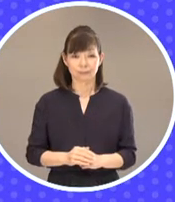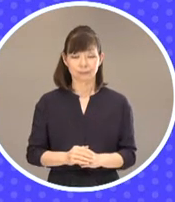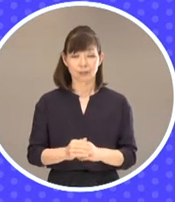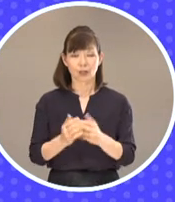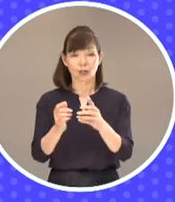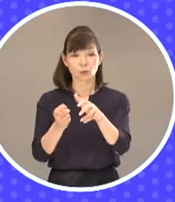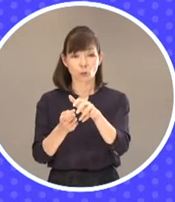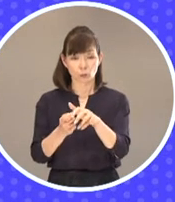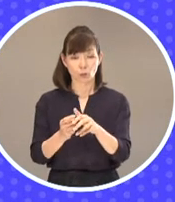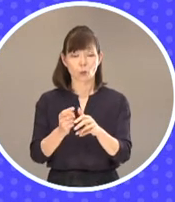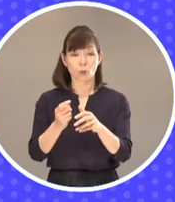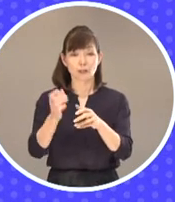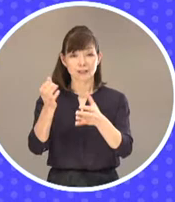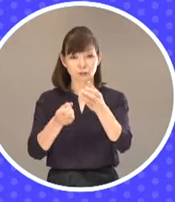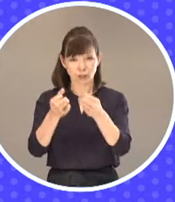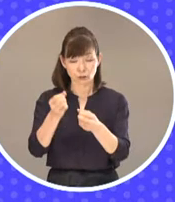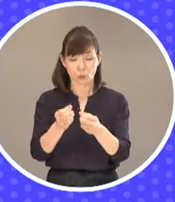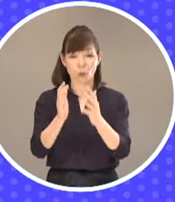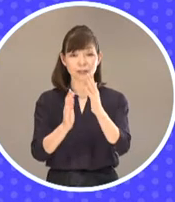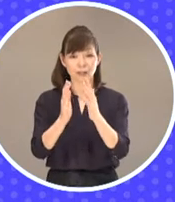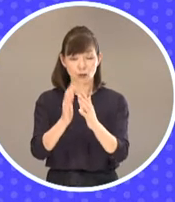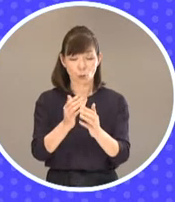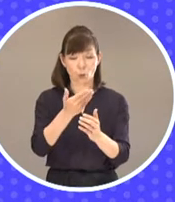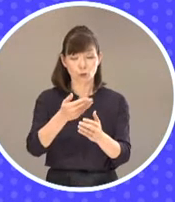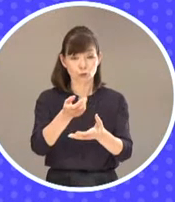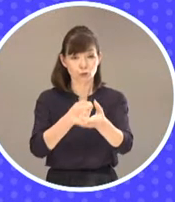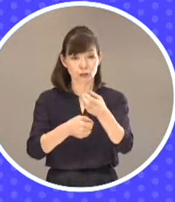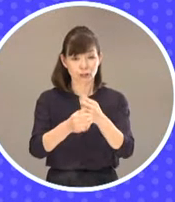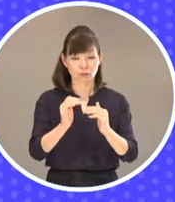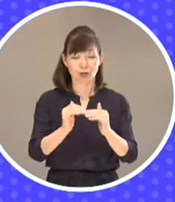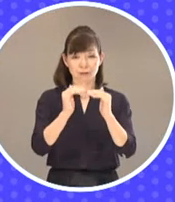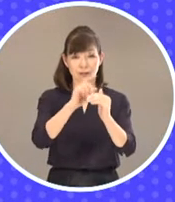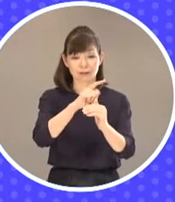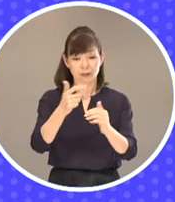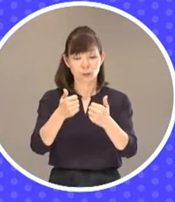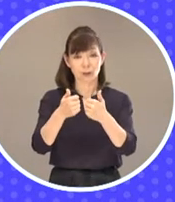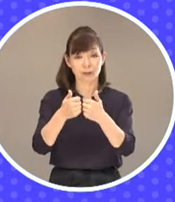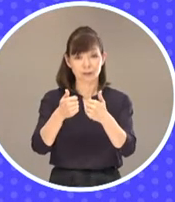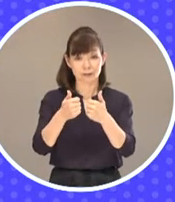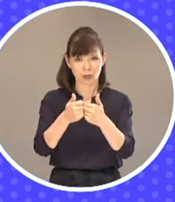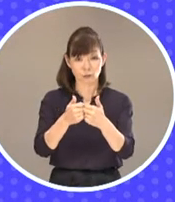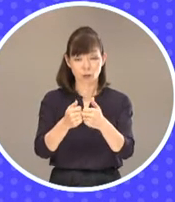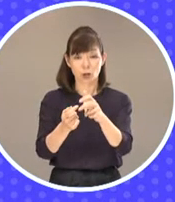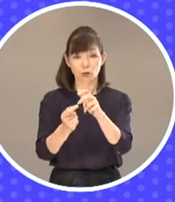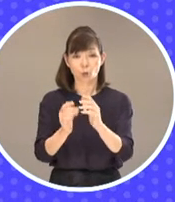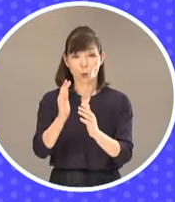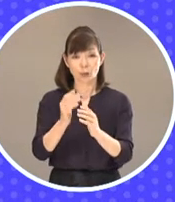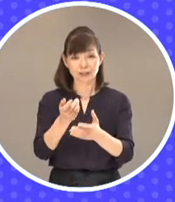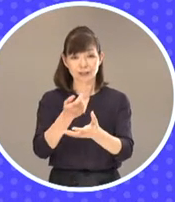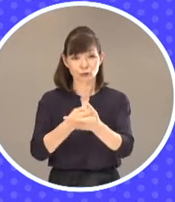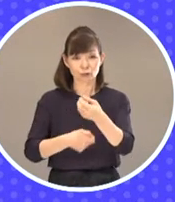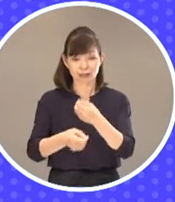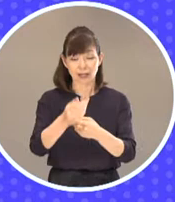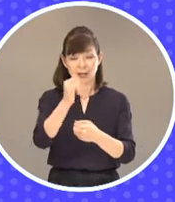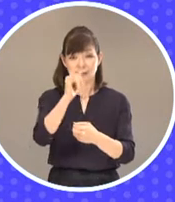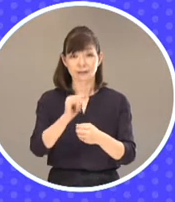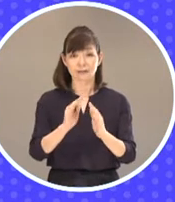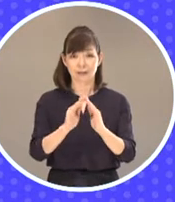農業や畜産業、林業、水産の発展などについて話し合う農林水産委員